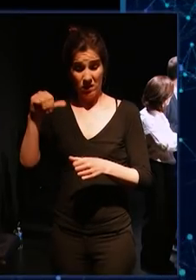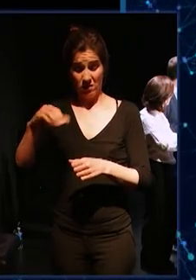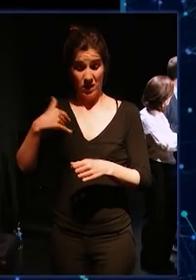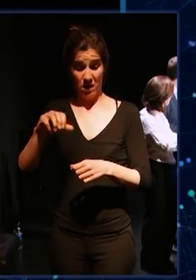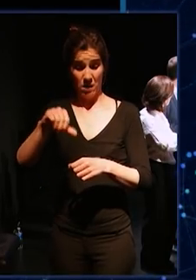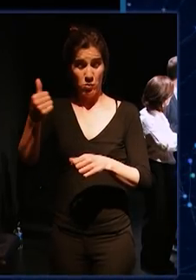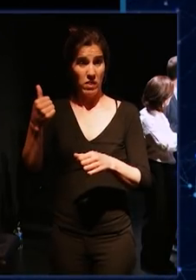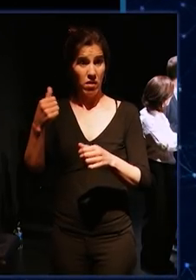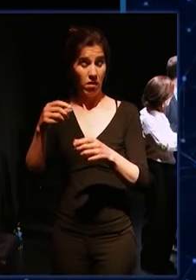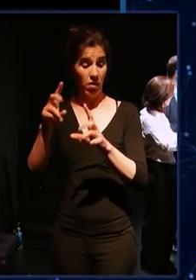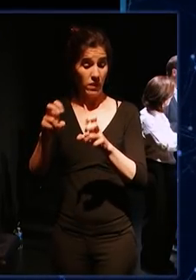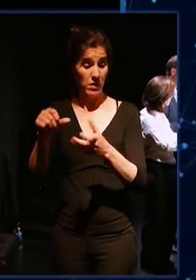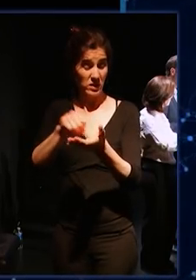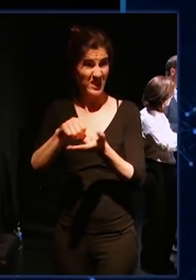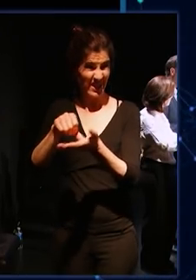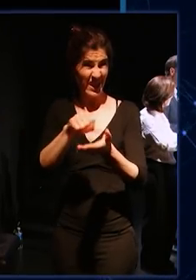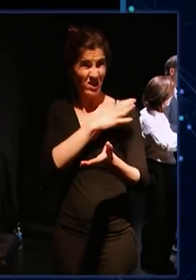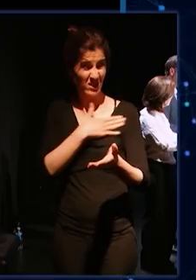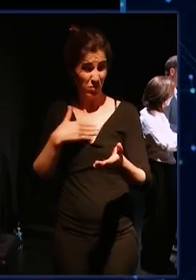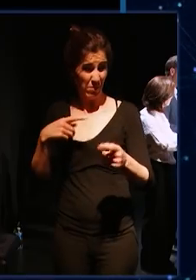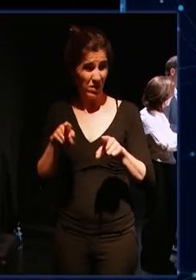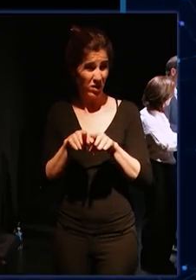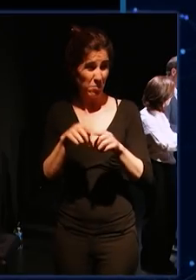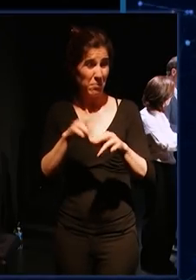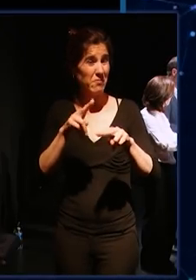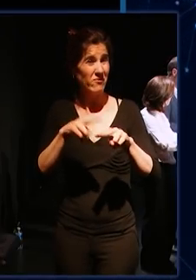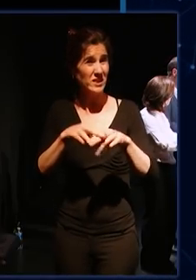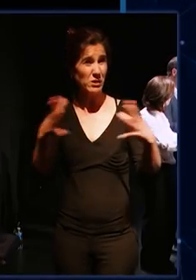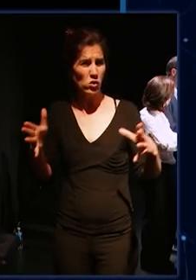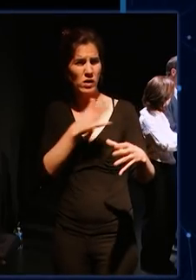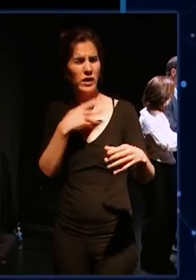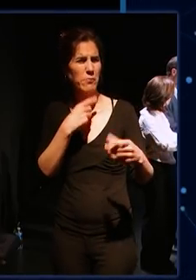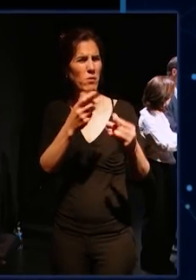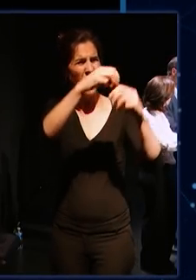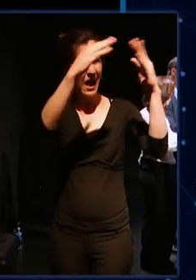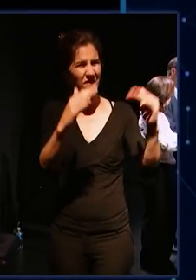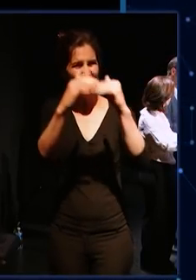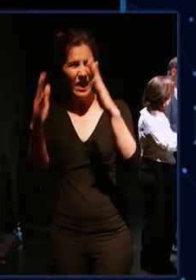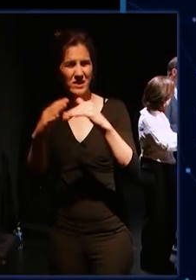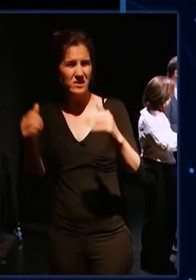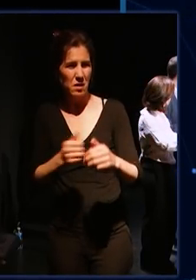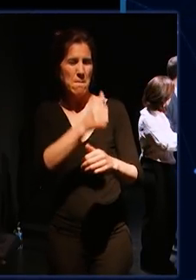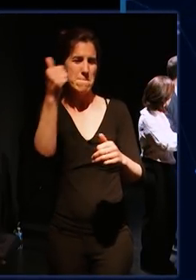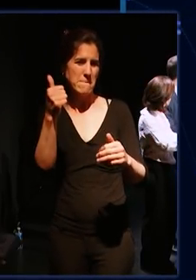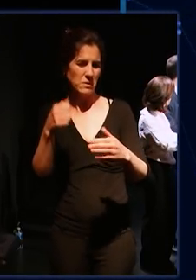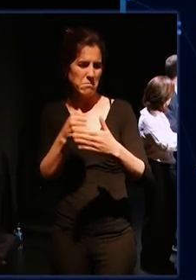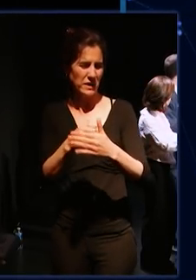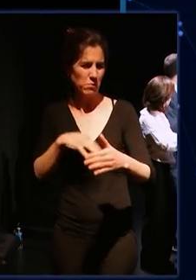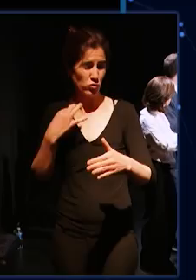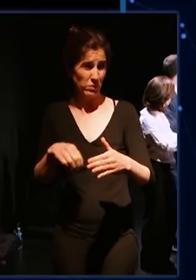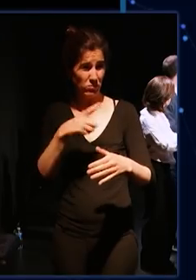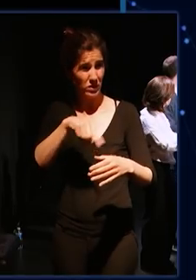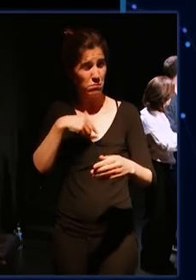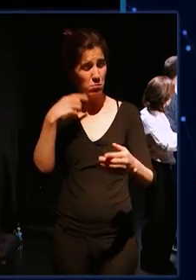ja estem d'acord, però sí que és cert que el volem fer més transversal i on participin el màxim nombre d'entitats possibles. És per això que el que proposem és crear